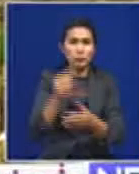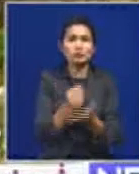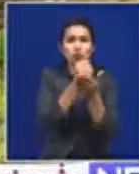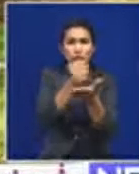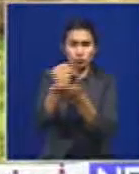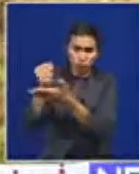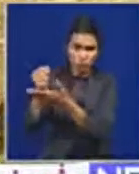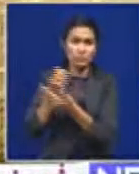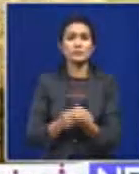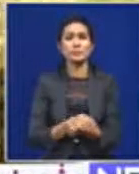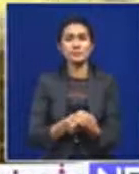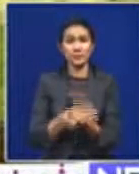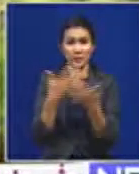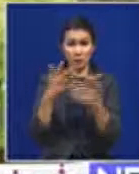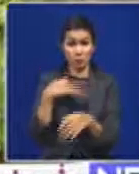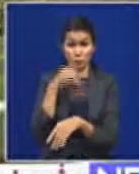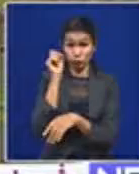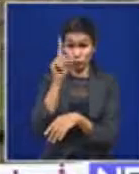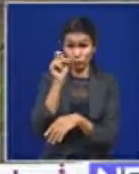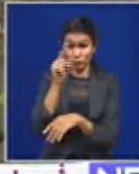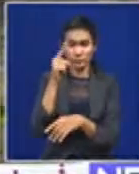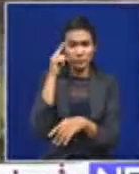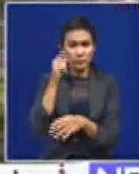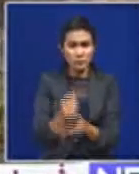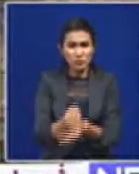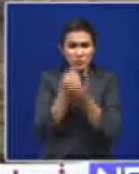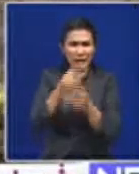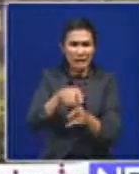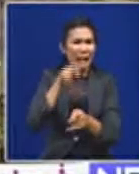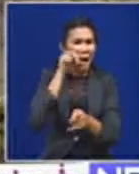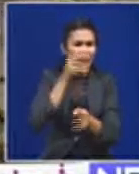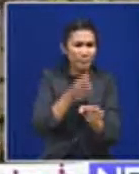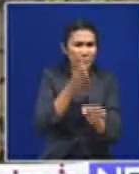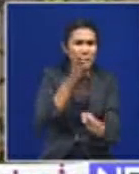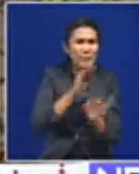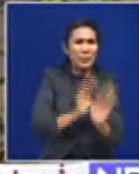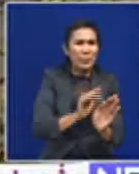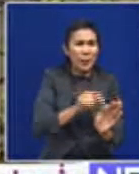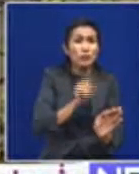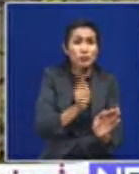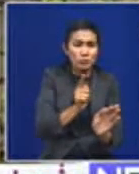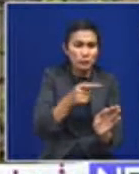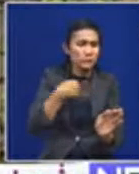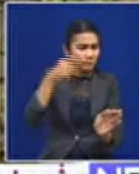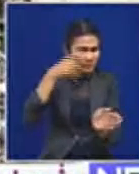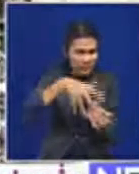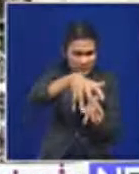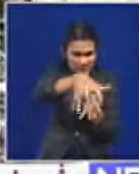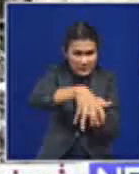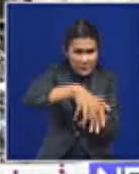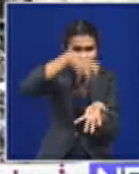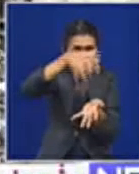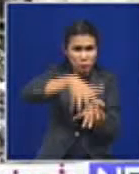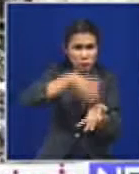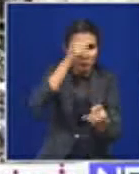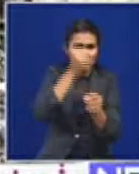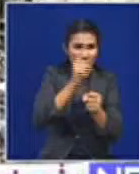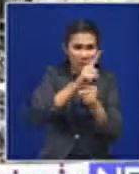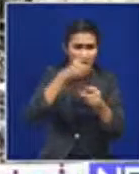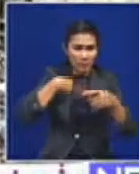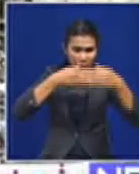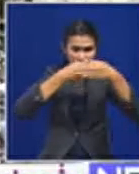ขณะเดียวกันให้เร่งพัฒนาปรับปรุงแหล่งน้ำเดิมที่มีอยู่ด้วยการขุดลอกคูคลองที่ตื้นเขินและ